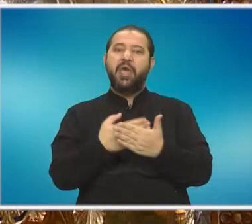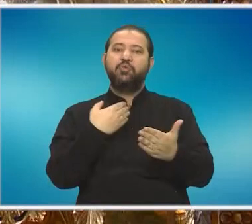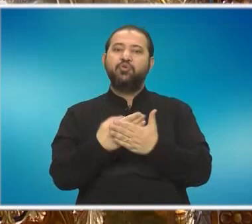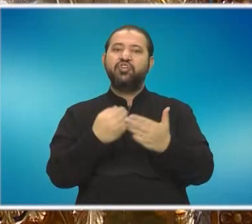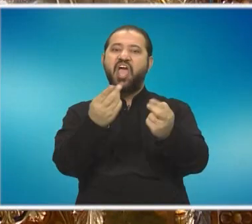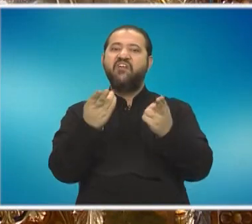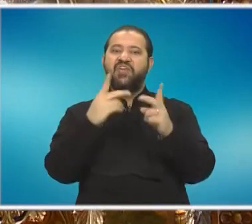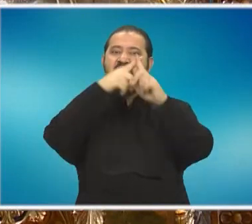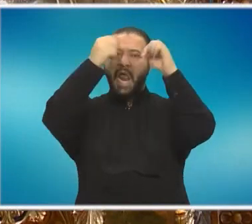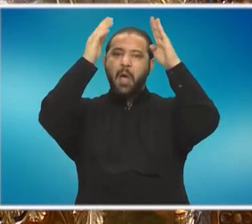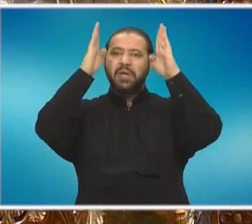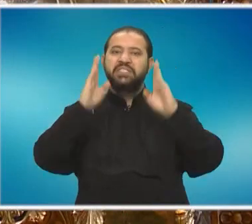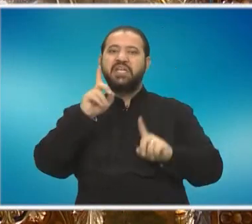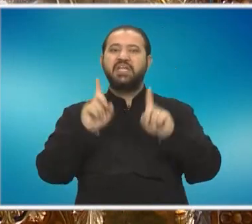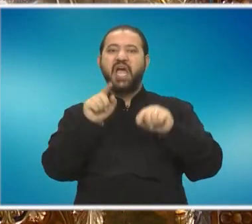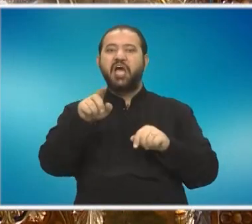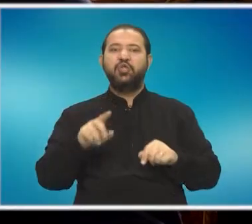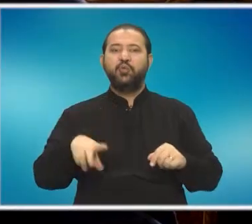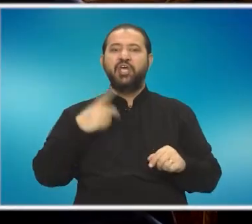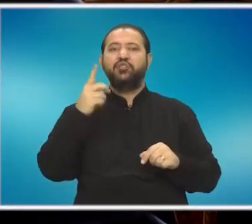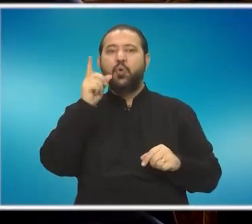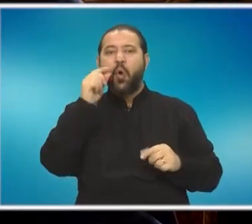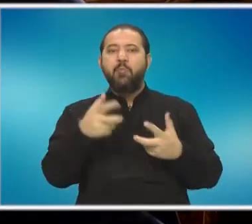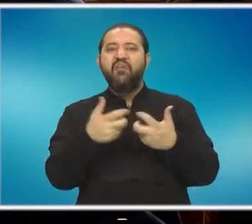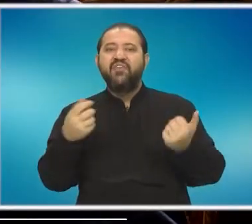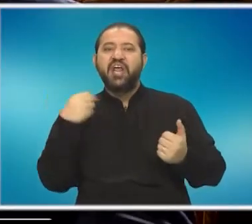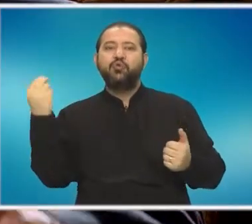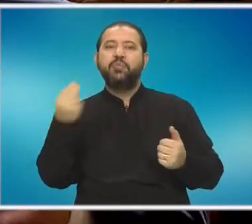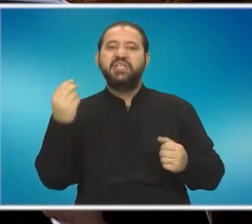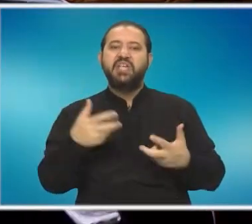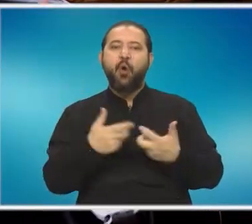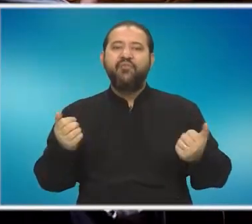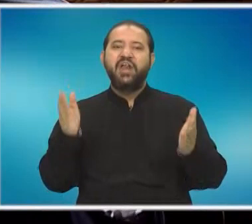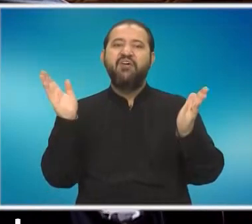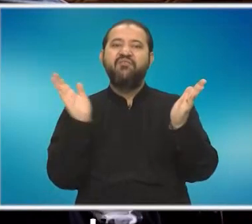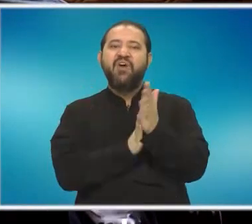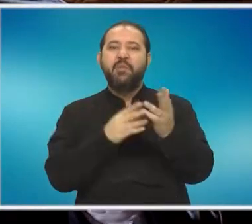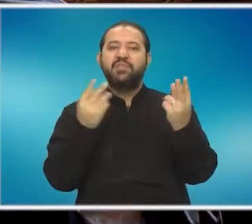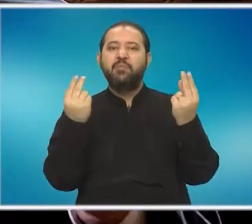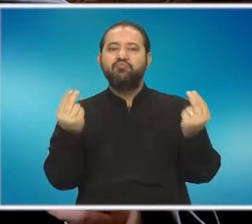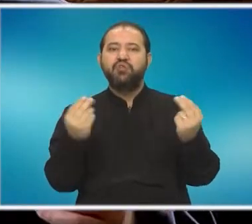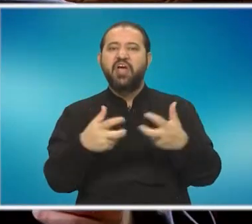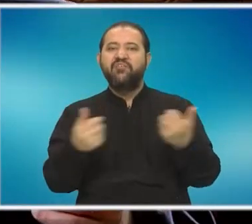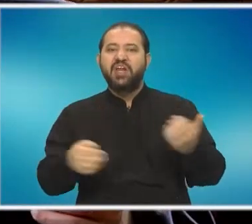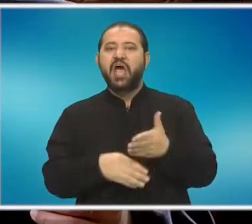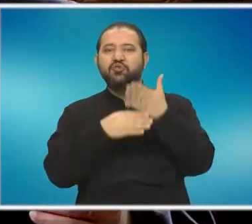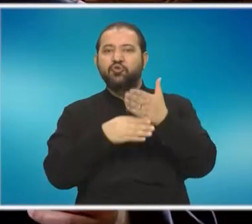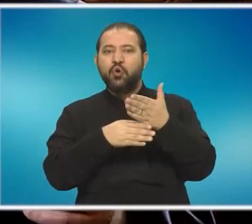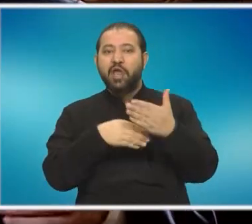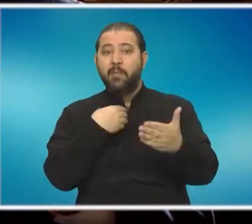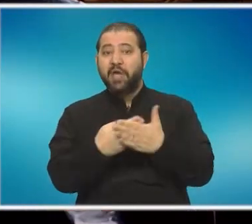în ziua de astăzi. Nu numai că nu-L mărturisești, dar îl contramărturisești. Pentru că cel care nu vine la